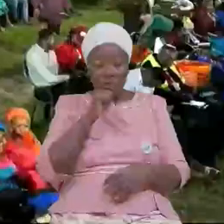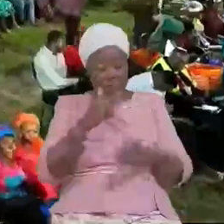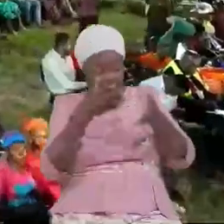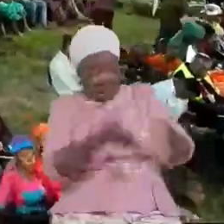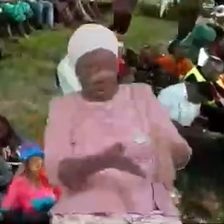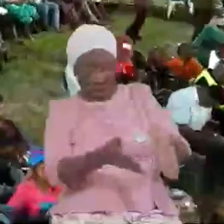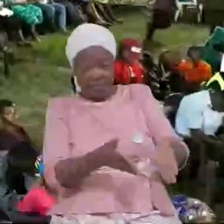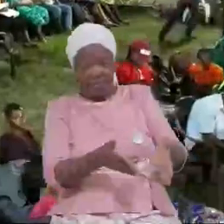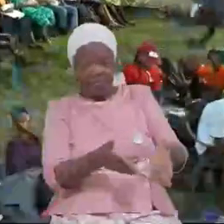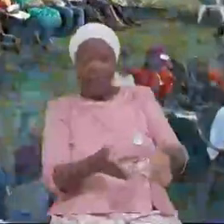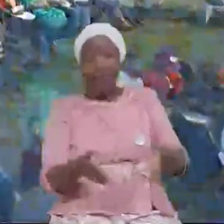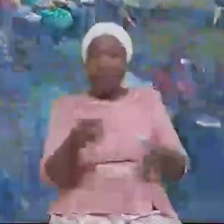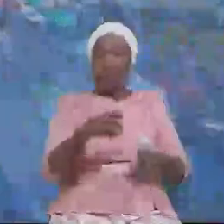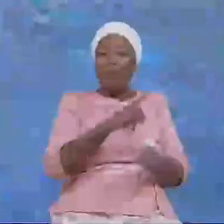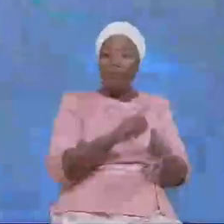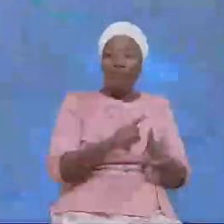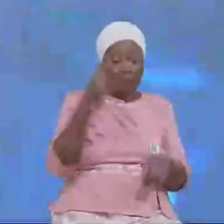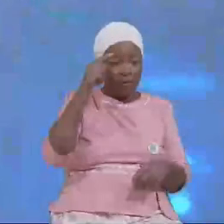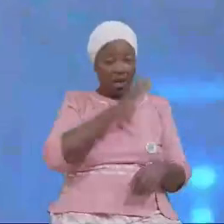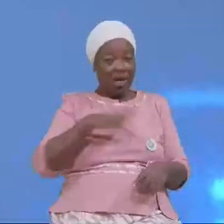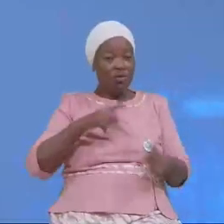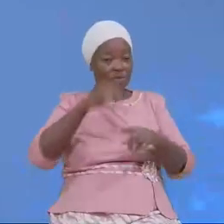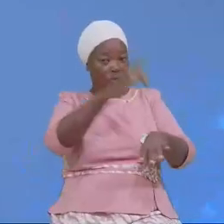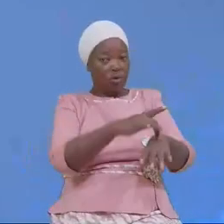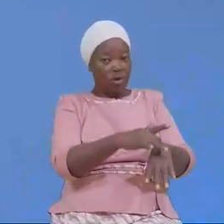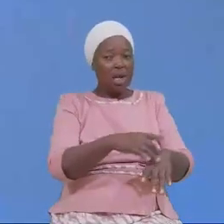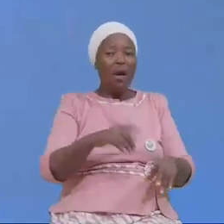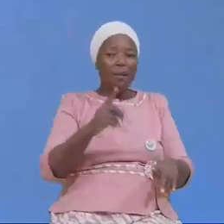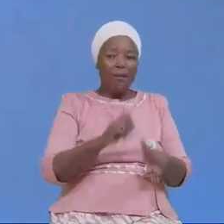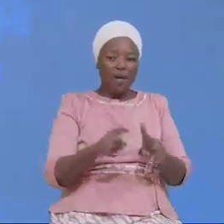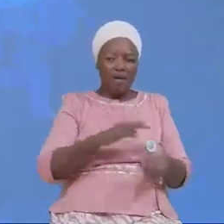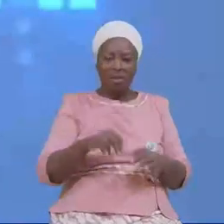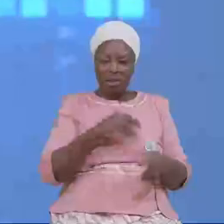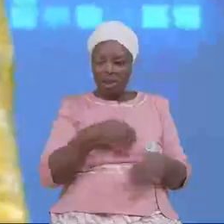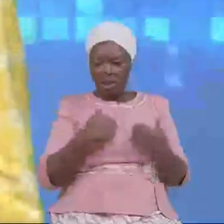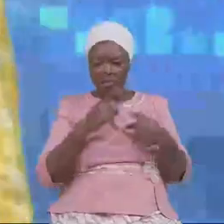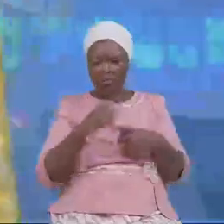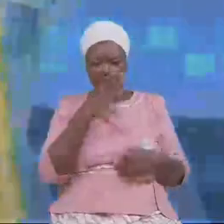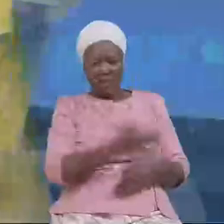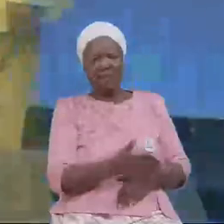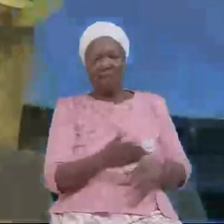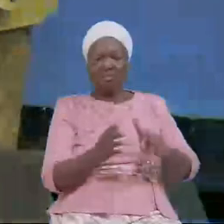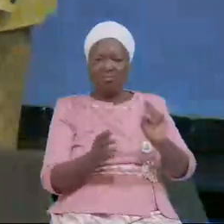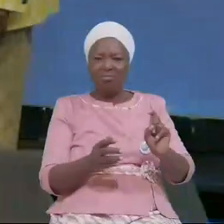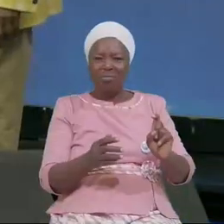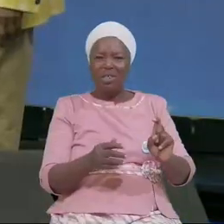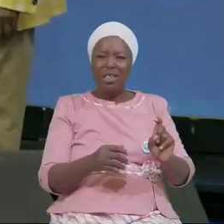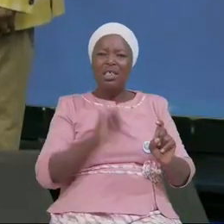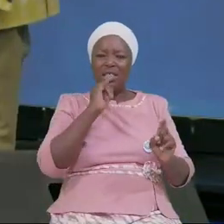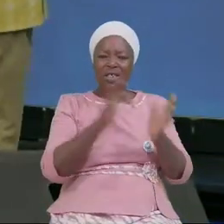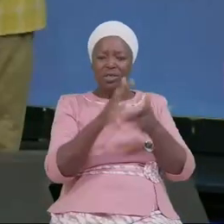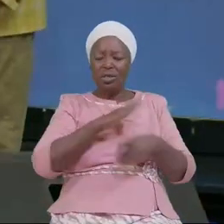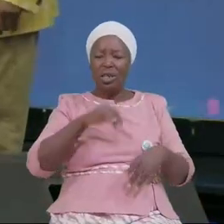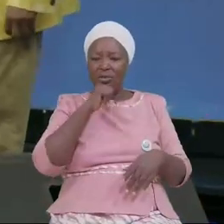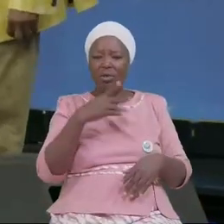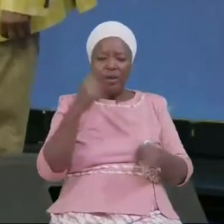pas disponible là pour que Christ le touche. Mais est-ce qu'il devait le toucher d'abord?